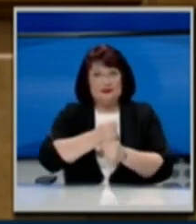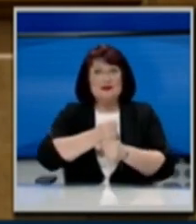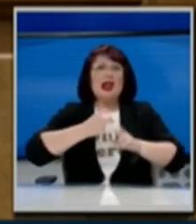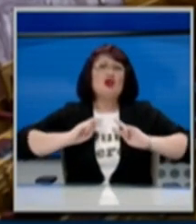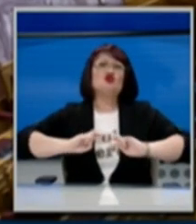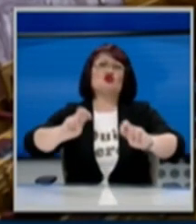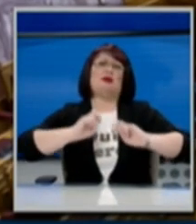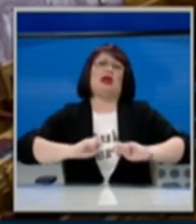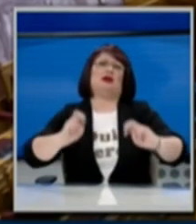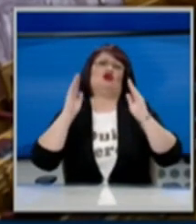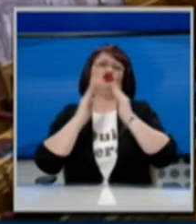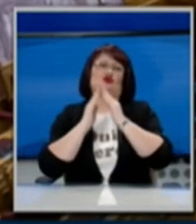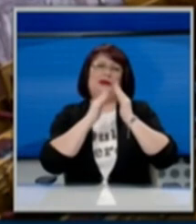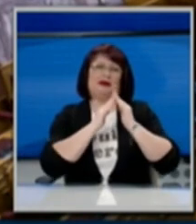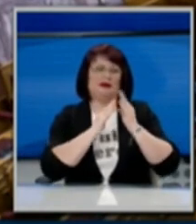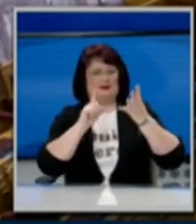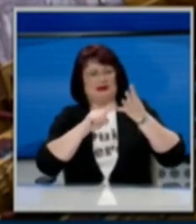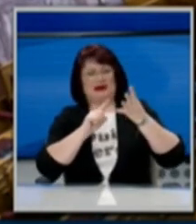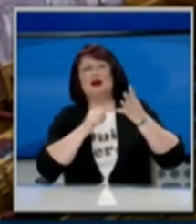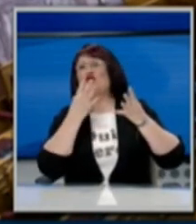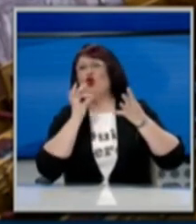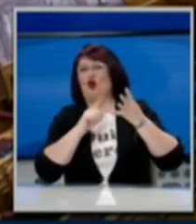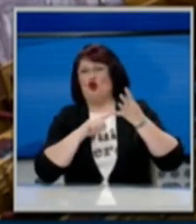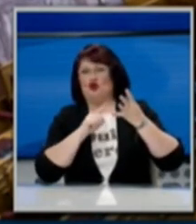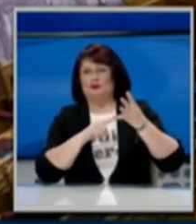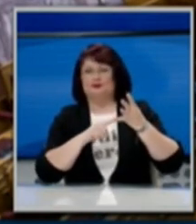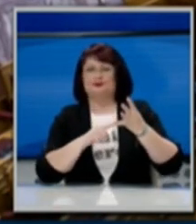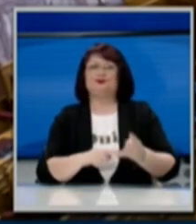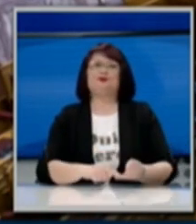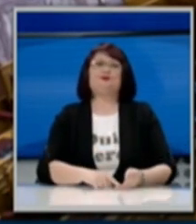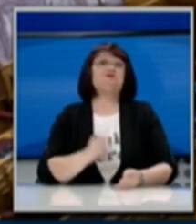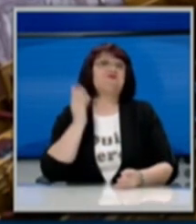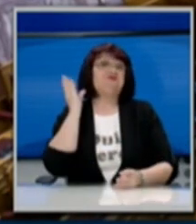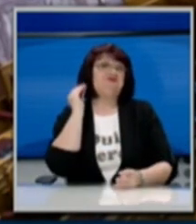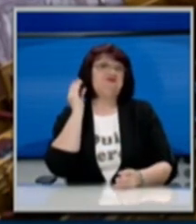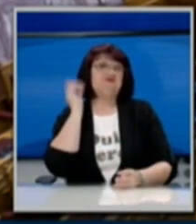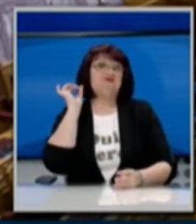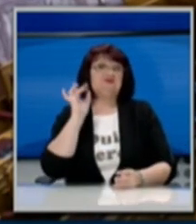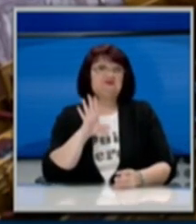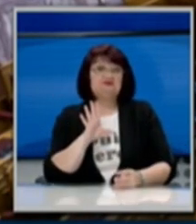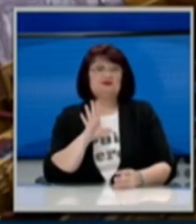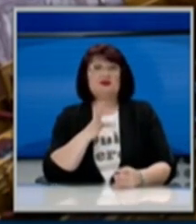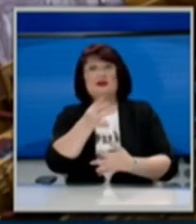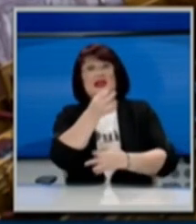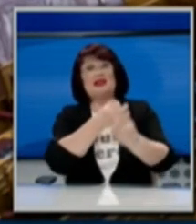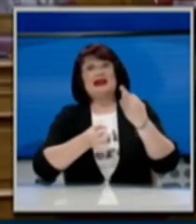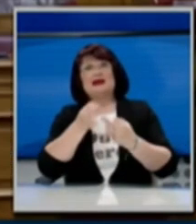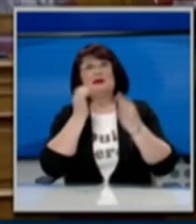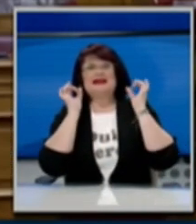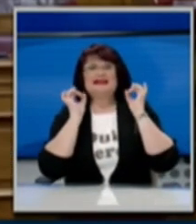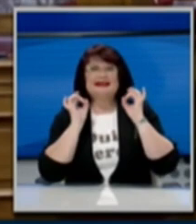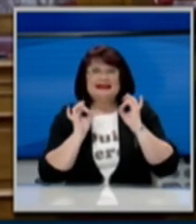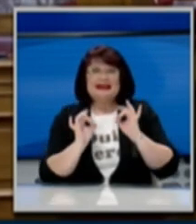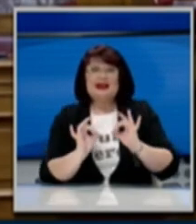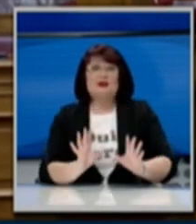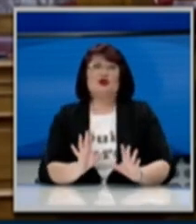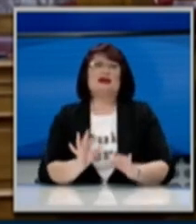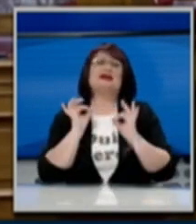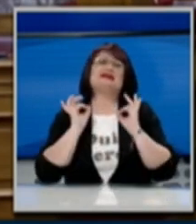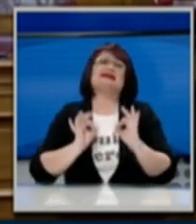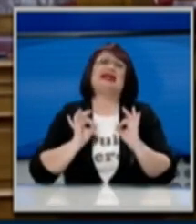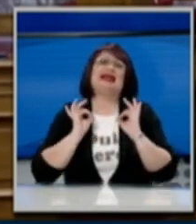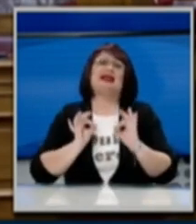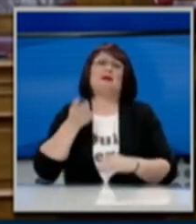παραμείνουν. Τέταρτος λόγος. Γιατί δεν ακούσαμε και δεν εξαγγείλατε καμία